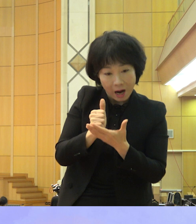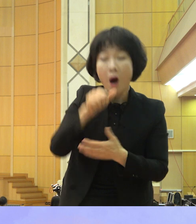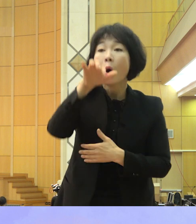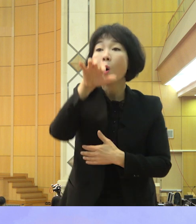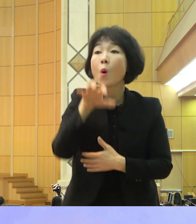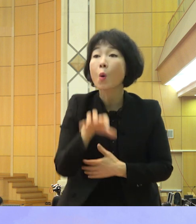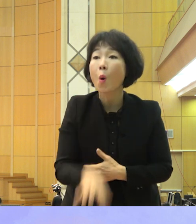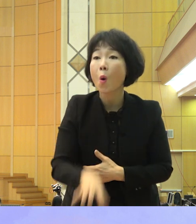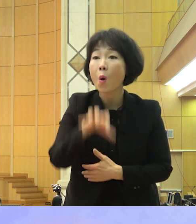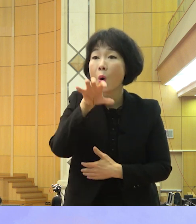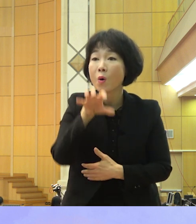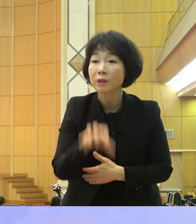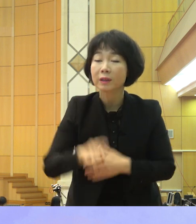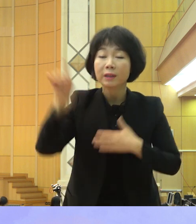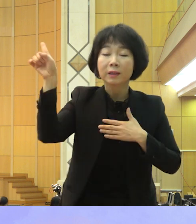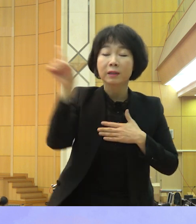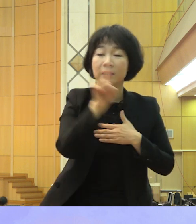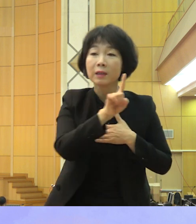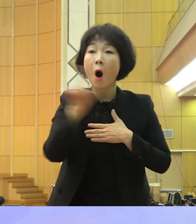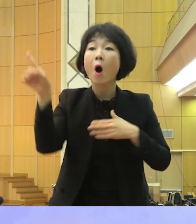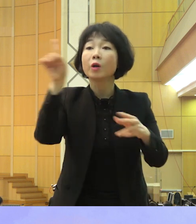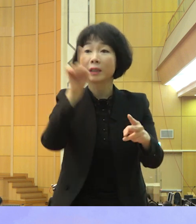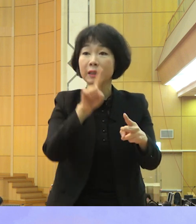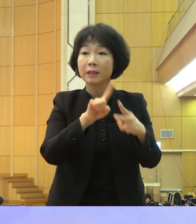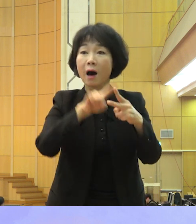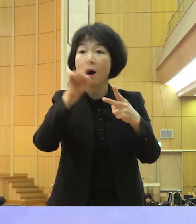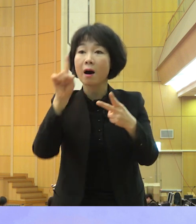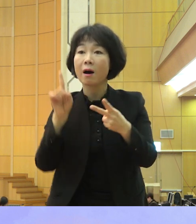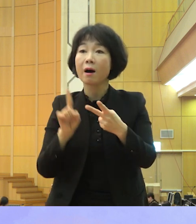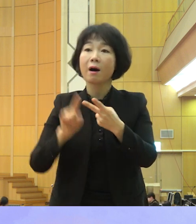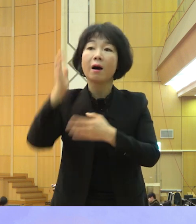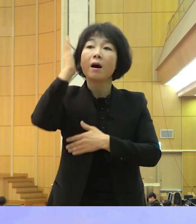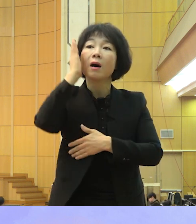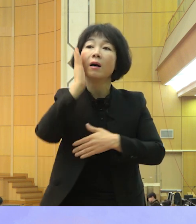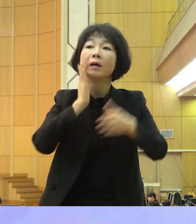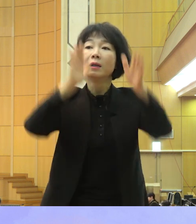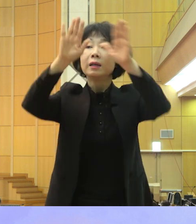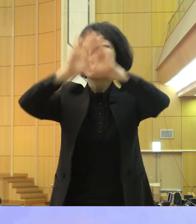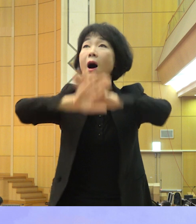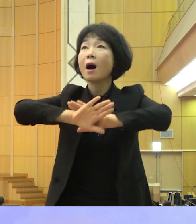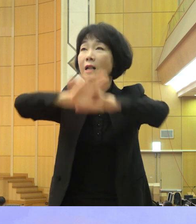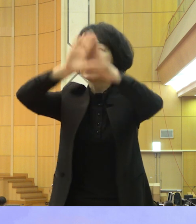모신 곳이 그 어디나.